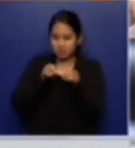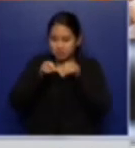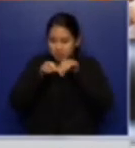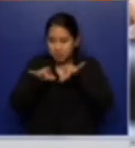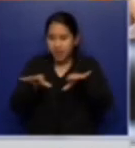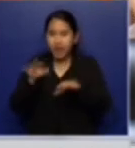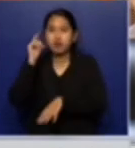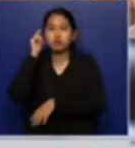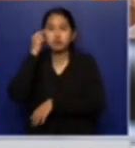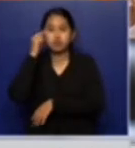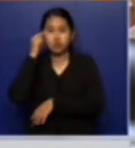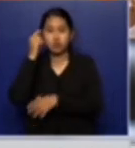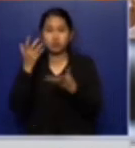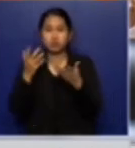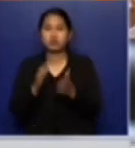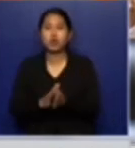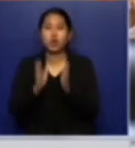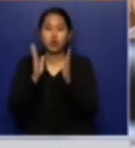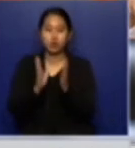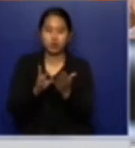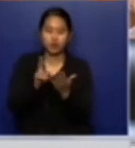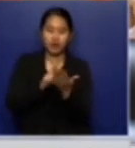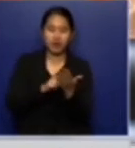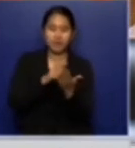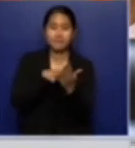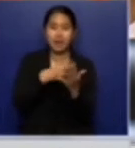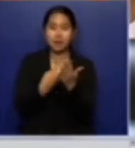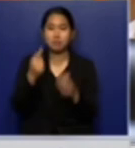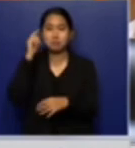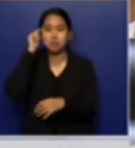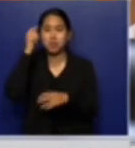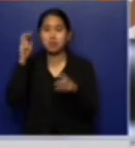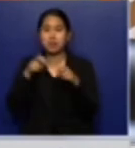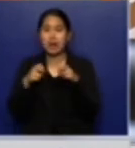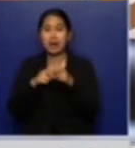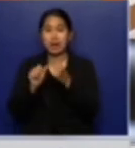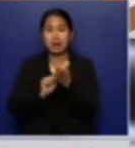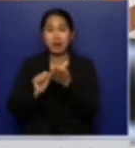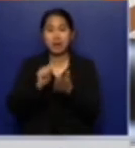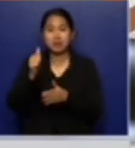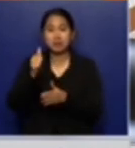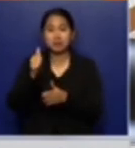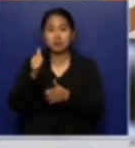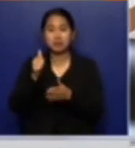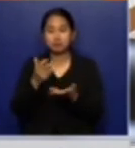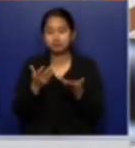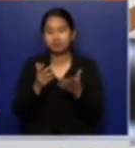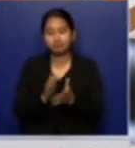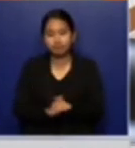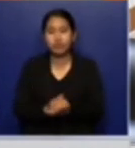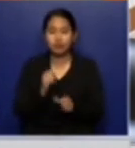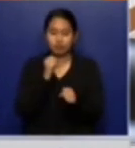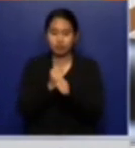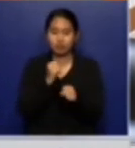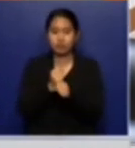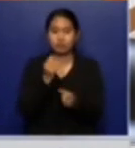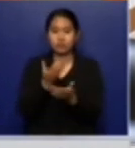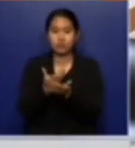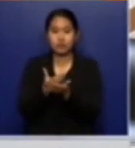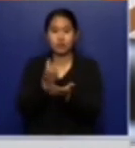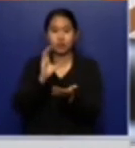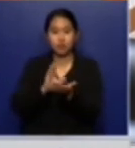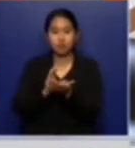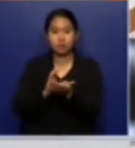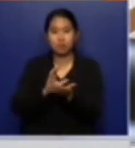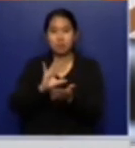นที่ร่างยุทธศาสตร์แห่งชาติก็ไม่รู้พอมันมาแล้วแก้ได้ไหมล่ะครับมันก็เวลาทำงบประมาณก็นี่นะครับหลายท่